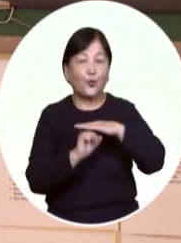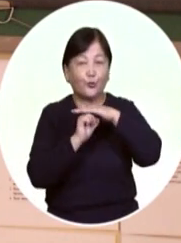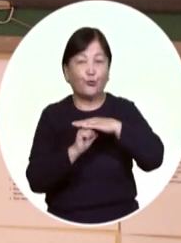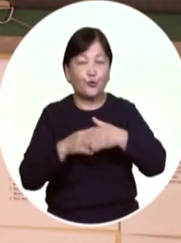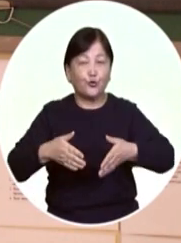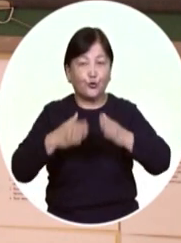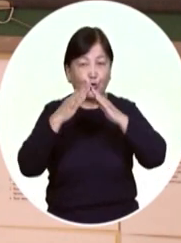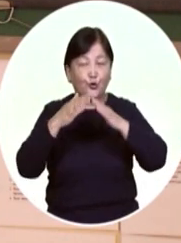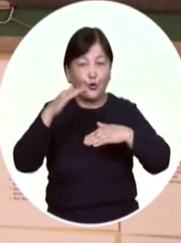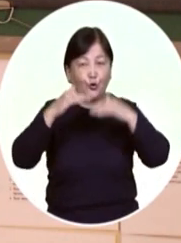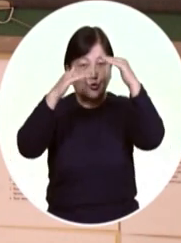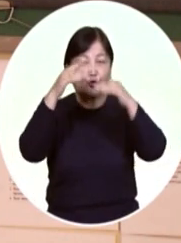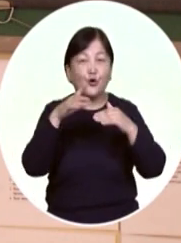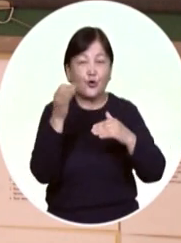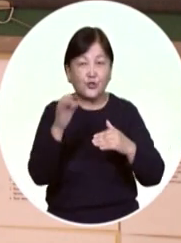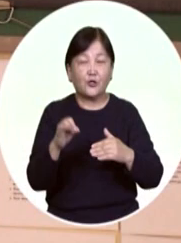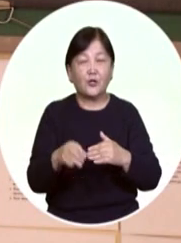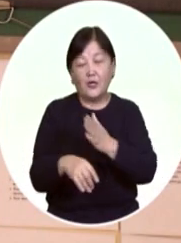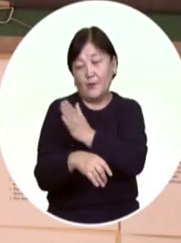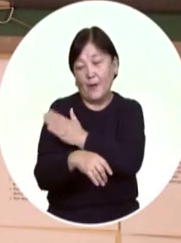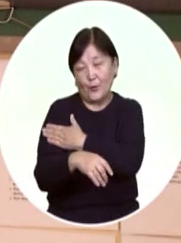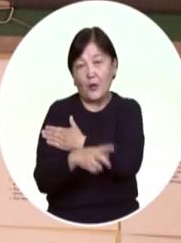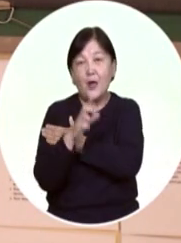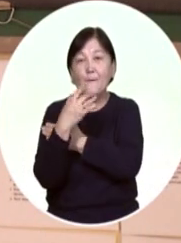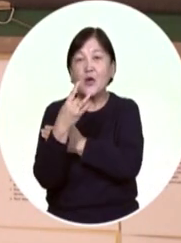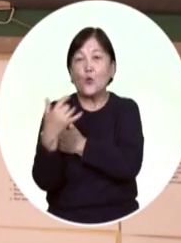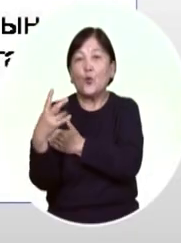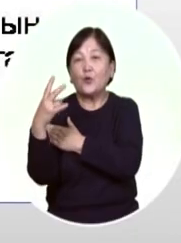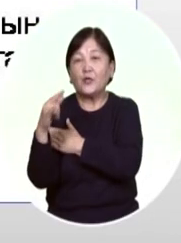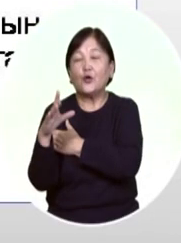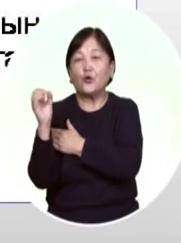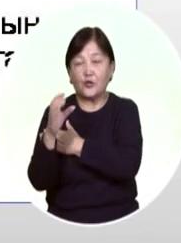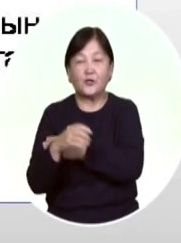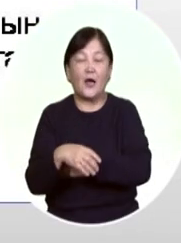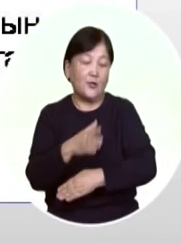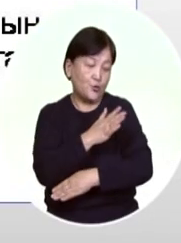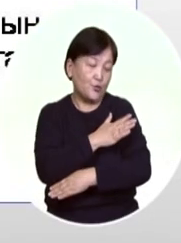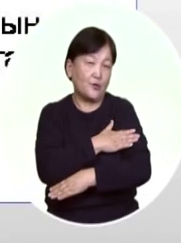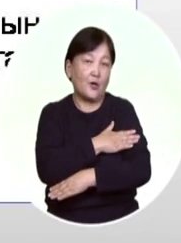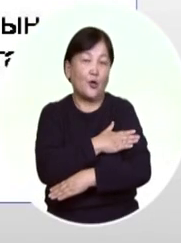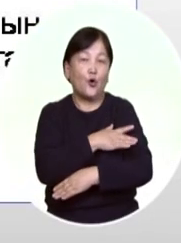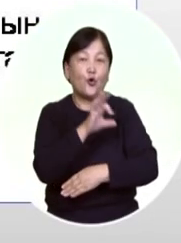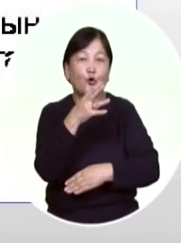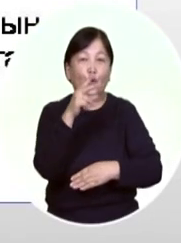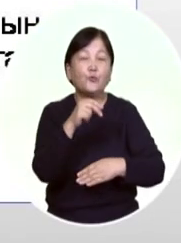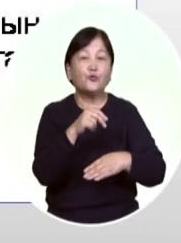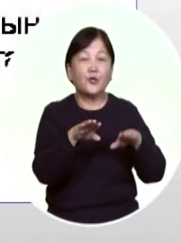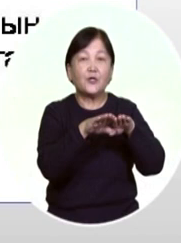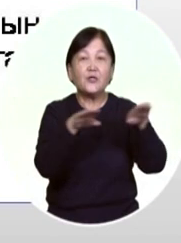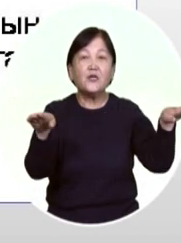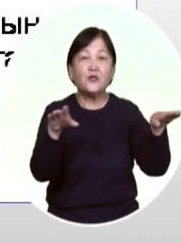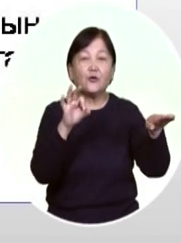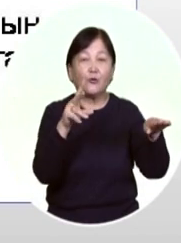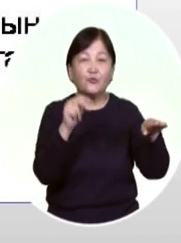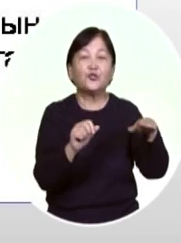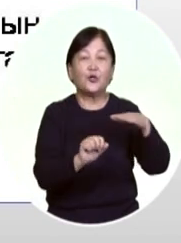гэдэг баримтлалыг бид нар баруун үзэл гэж үздэг. Өмч нийтийн өмчтөөр тулгуурлан хөгжих ёстой үзэл гэдгийг бид нар зөвөнтний